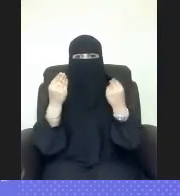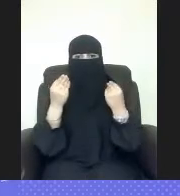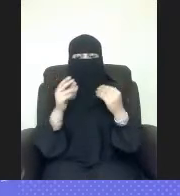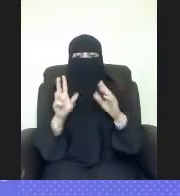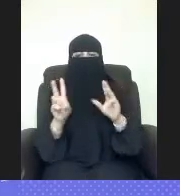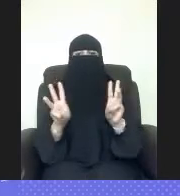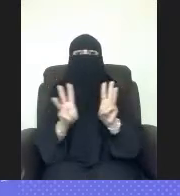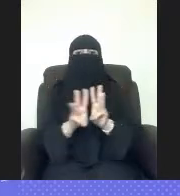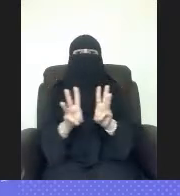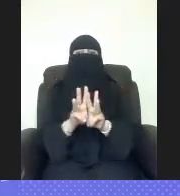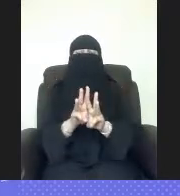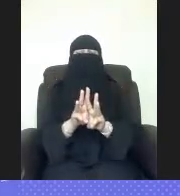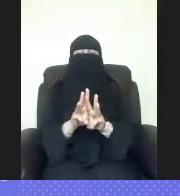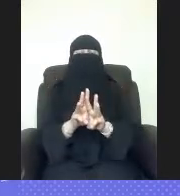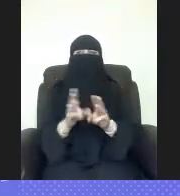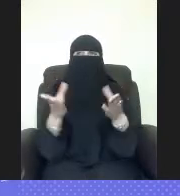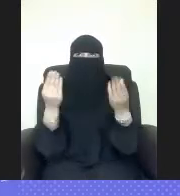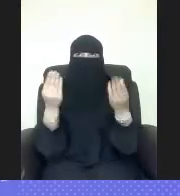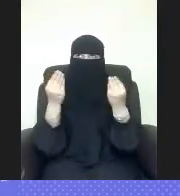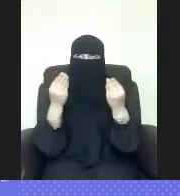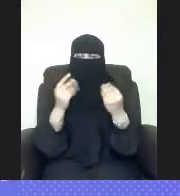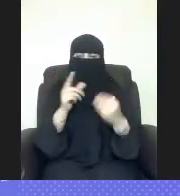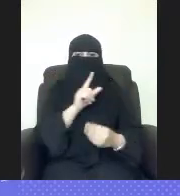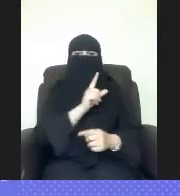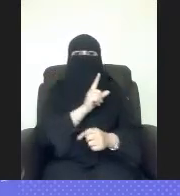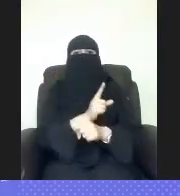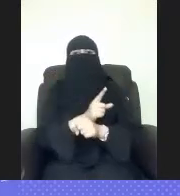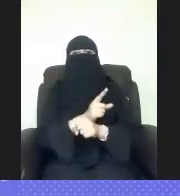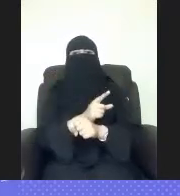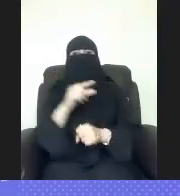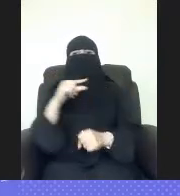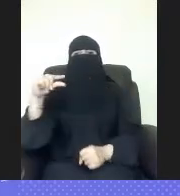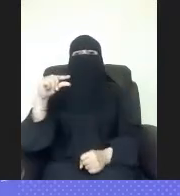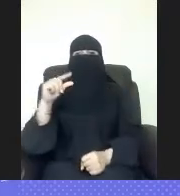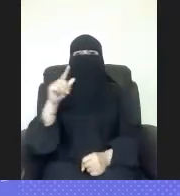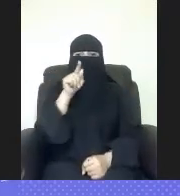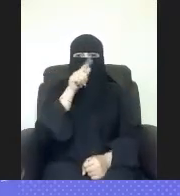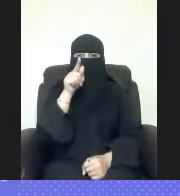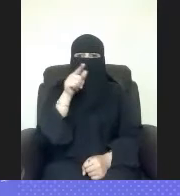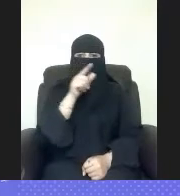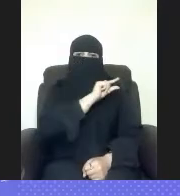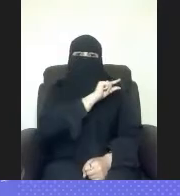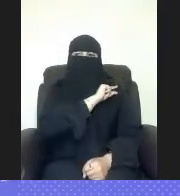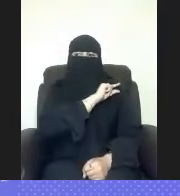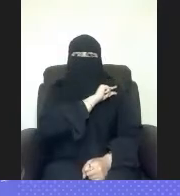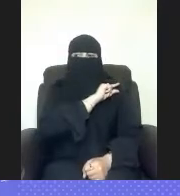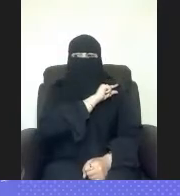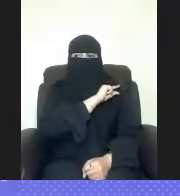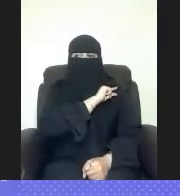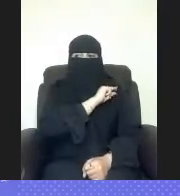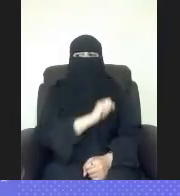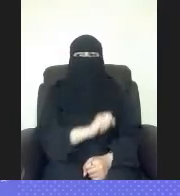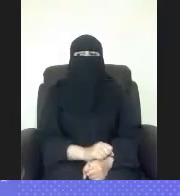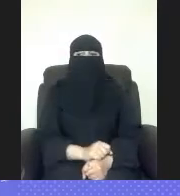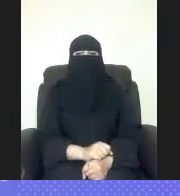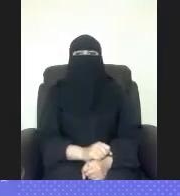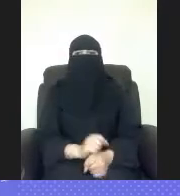والطلاب لضمان الاستمرارية في التعليم في مسيرة التعليم خصوصا خلال الجائحة.